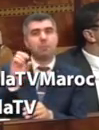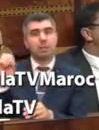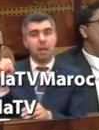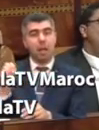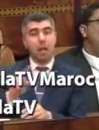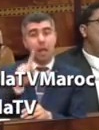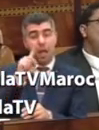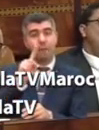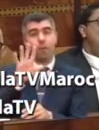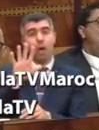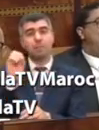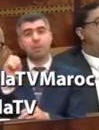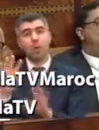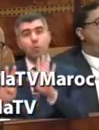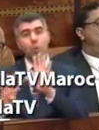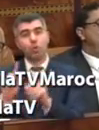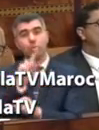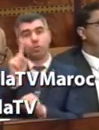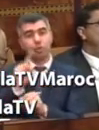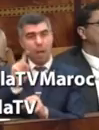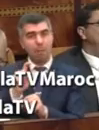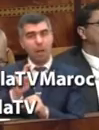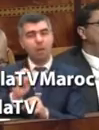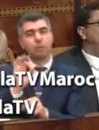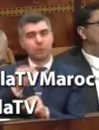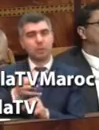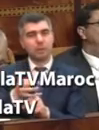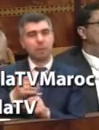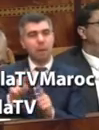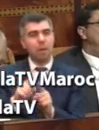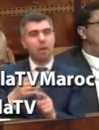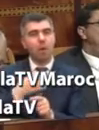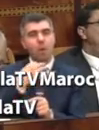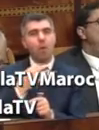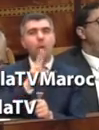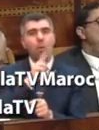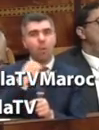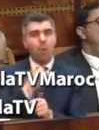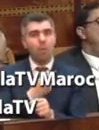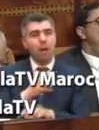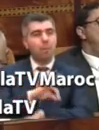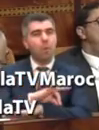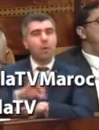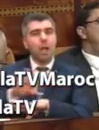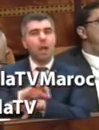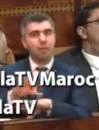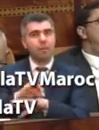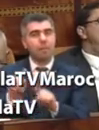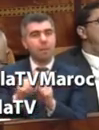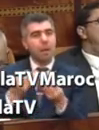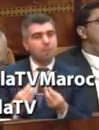1509 جماعات سيد الوزير هناك خصص، وهذا النداء للحكومة بتوفر الموارد البشرية باش يتم